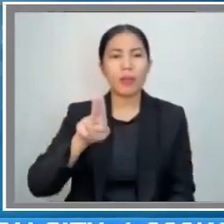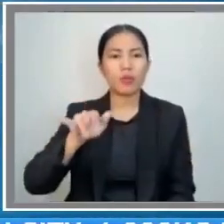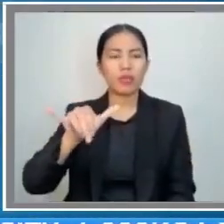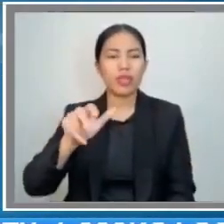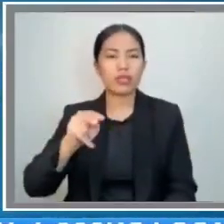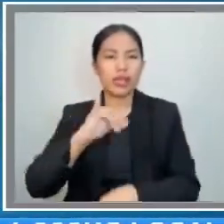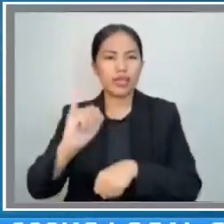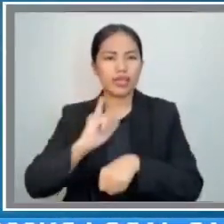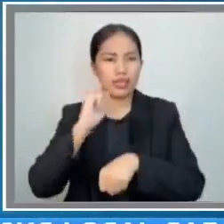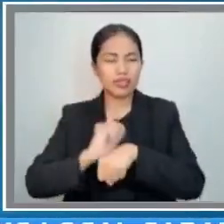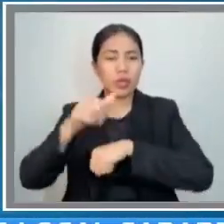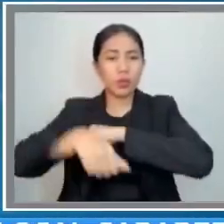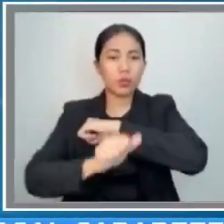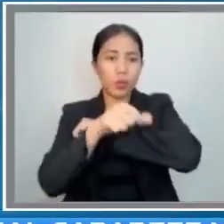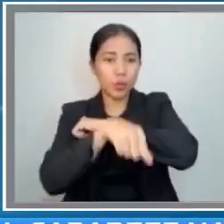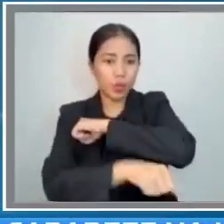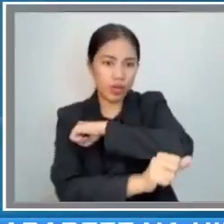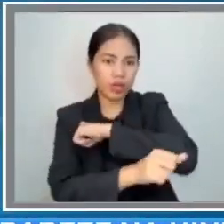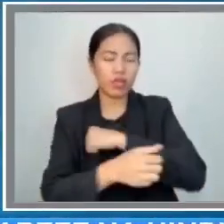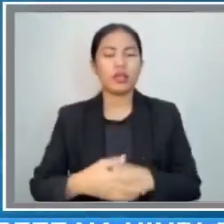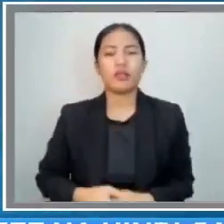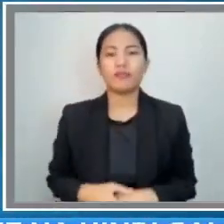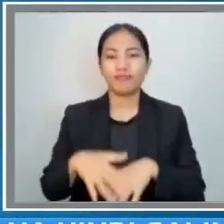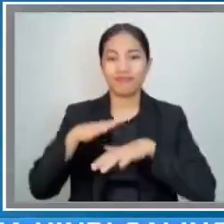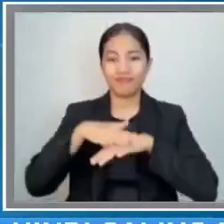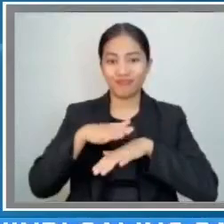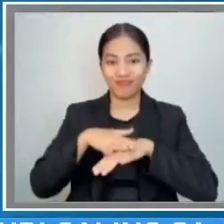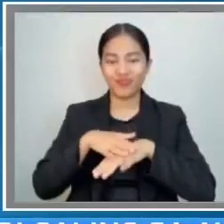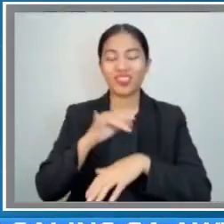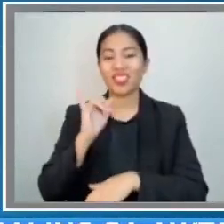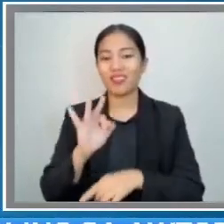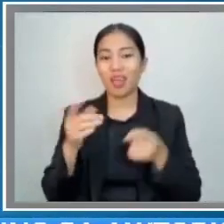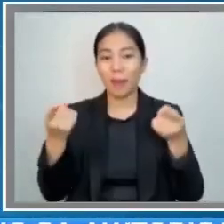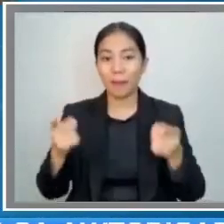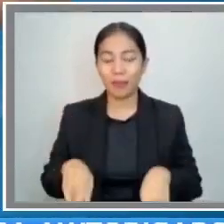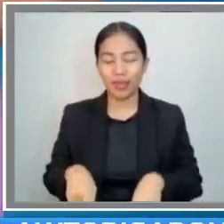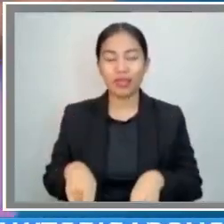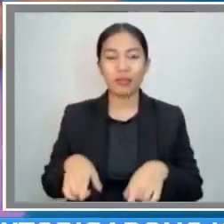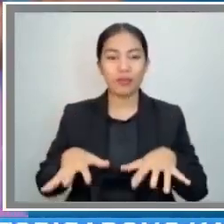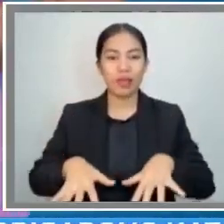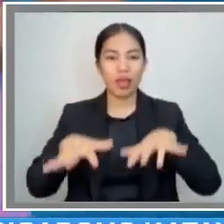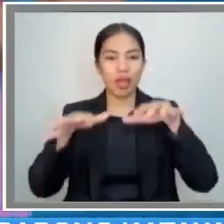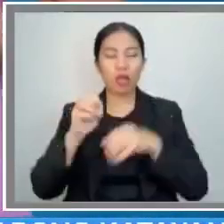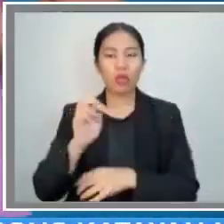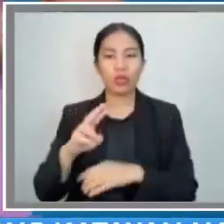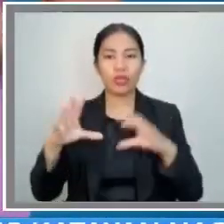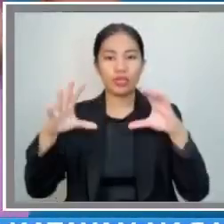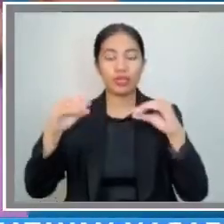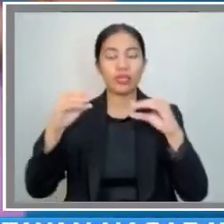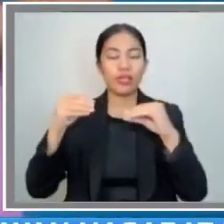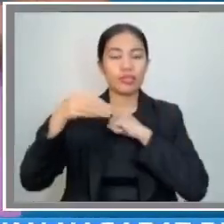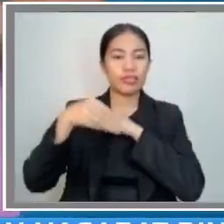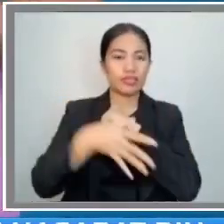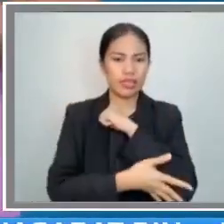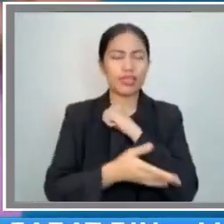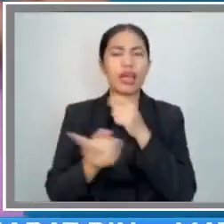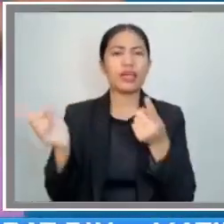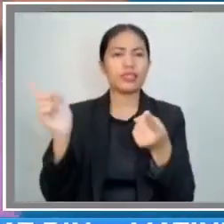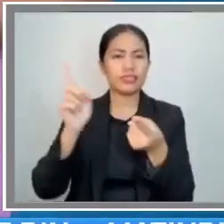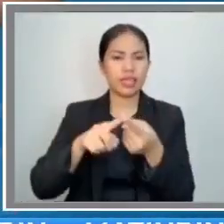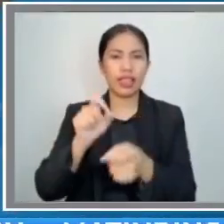Pinaalerto ang mga residente mula sa banta ng baha o landslide. Tatagal ang rainfall advisory hanggang alas 11 ngayong